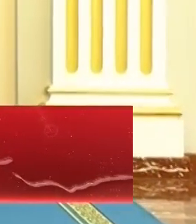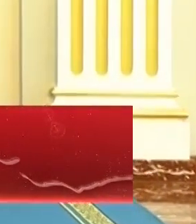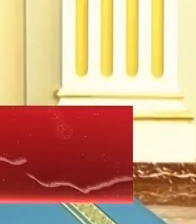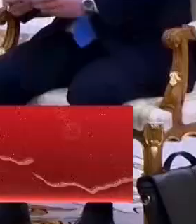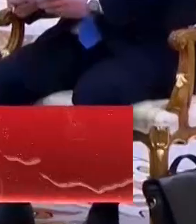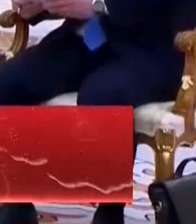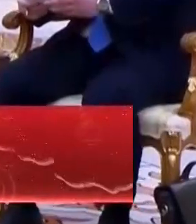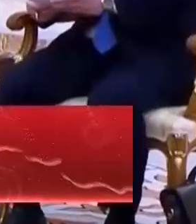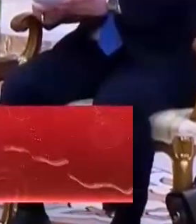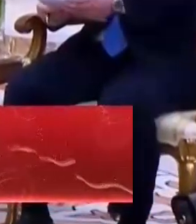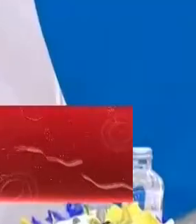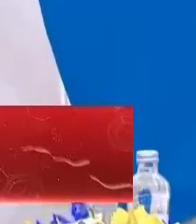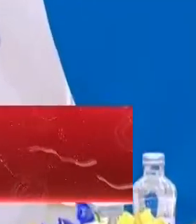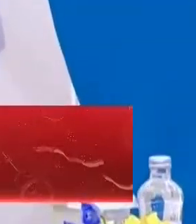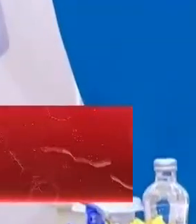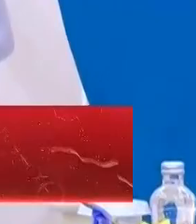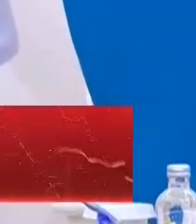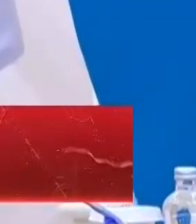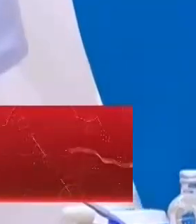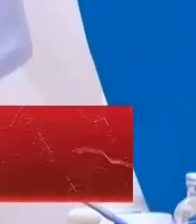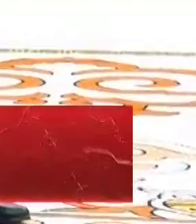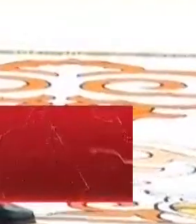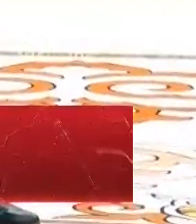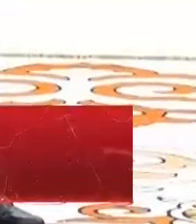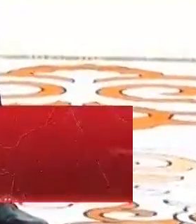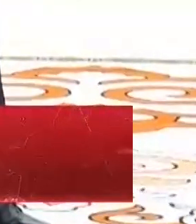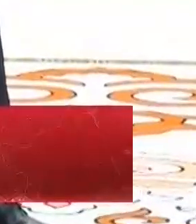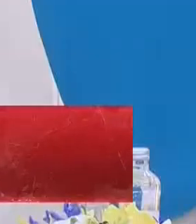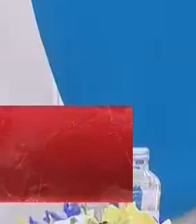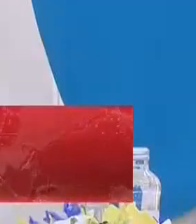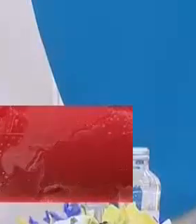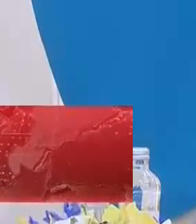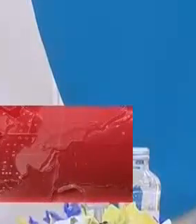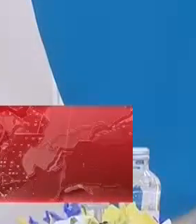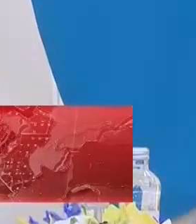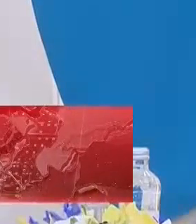15 лет партнерства. В Казахстан с госвизитом прибыл президент Республики Корея.